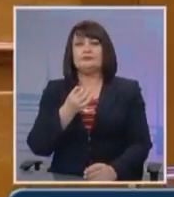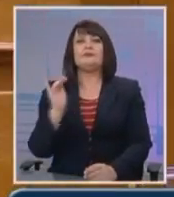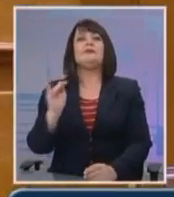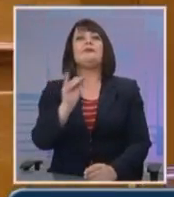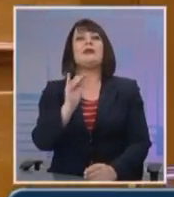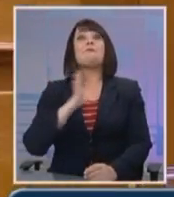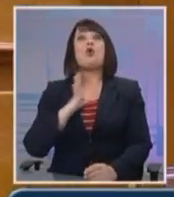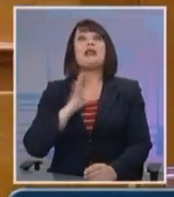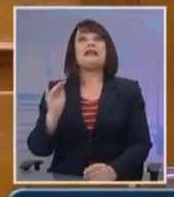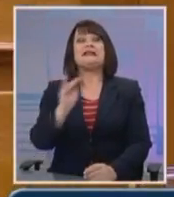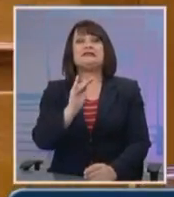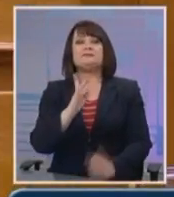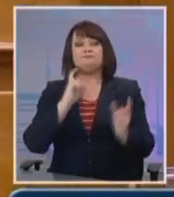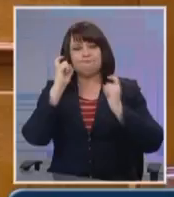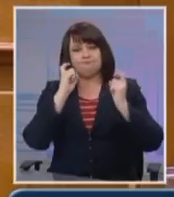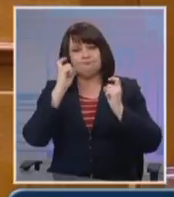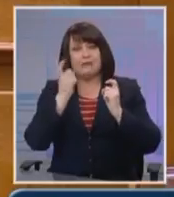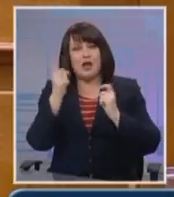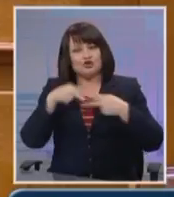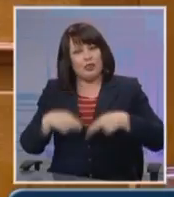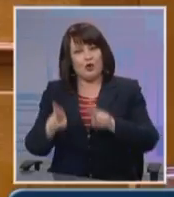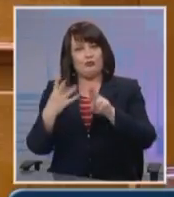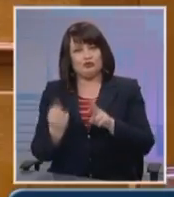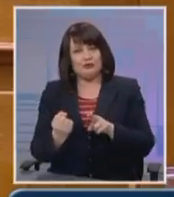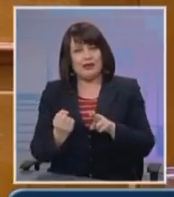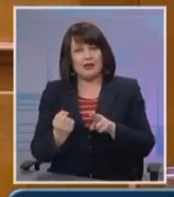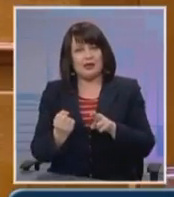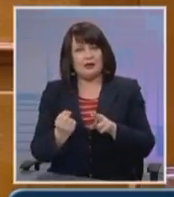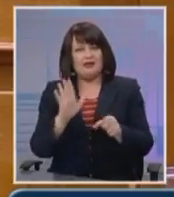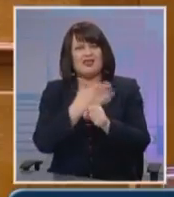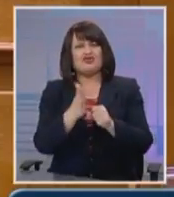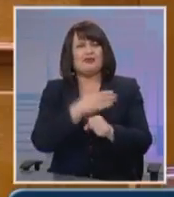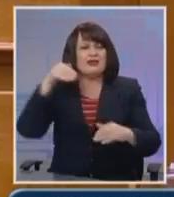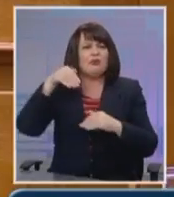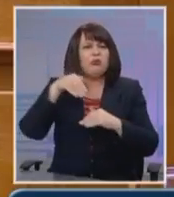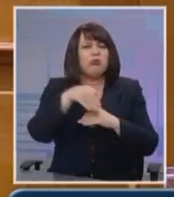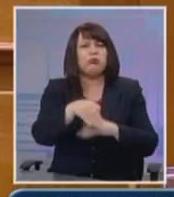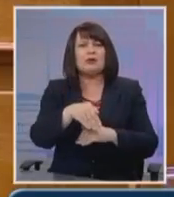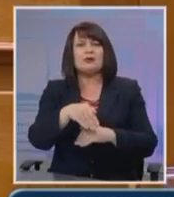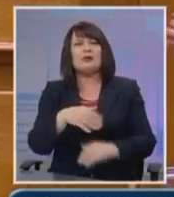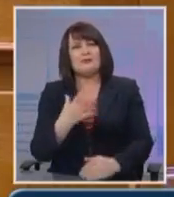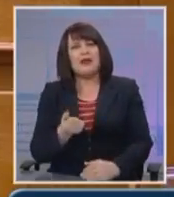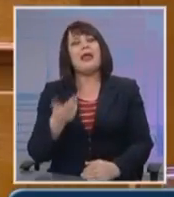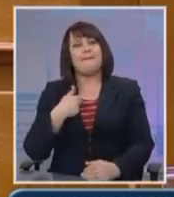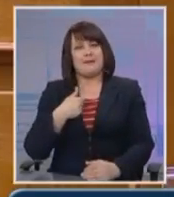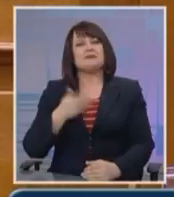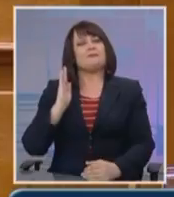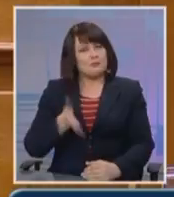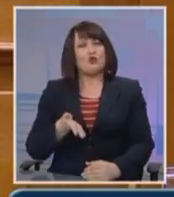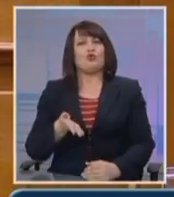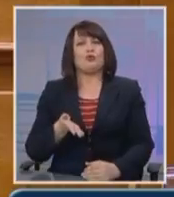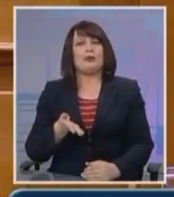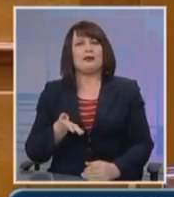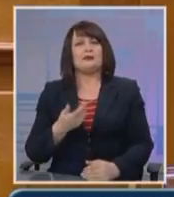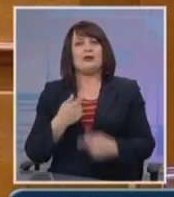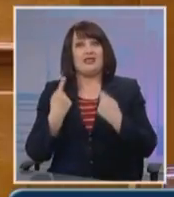αναρωτιούνται. Υπάρχει τελικά άλλος δρόμος από αυτή την καταστροφική κατηφόρα που σέρνεται τη χώρα? Εμείς μπορούμε να